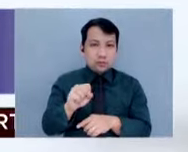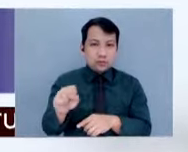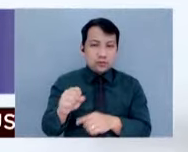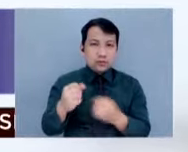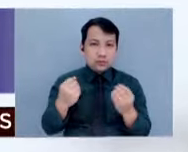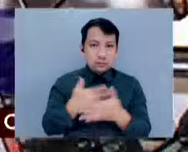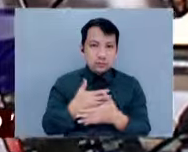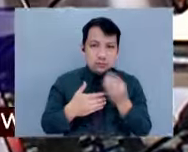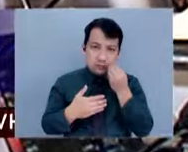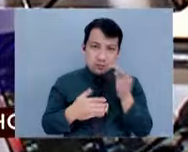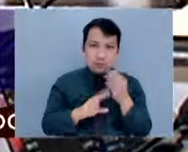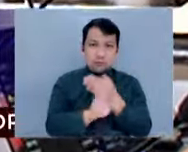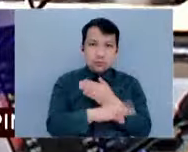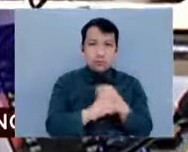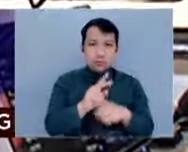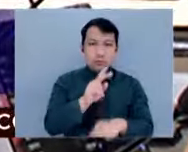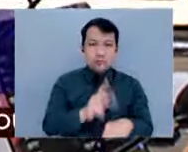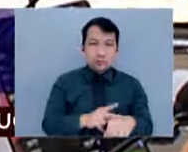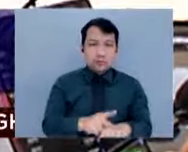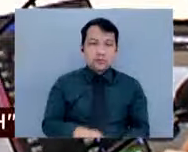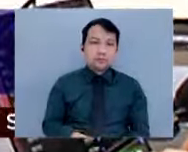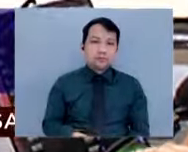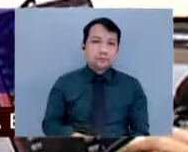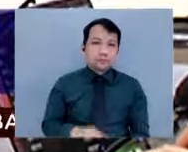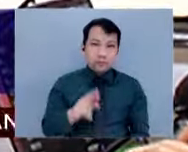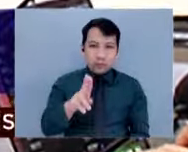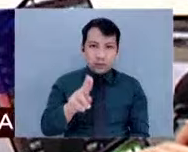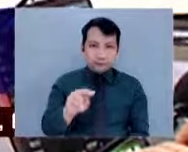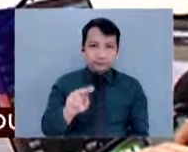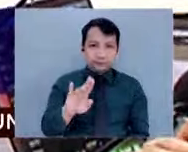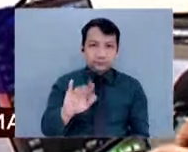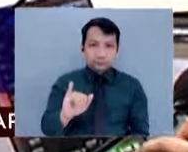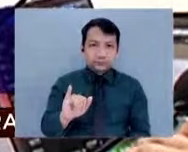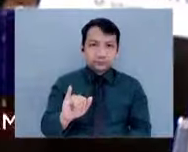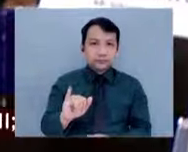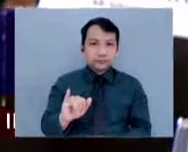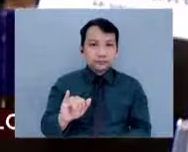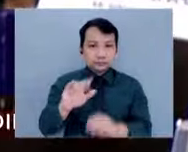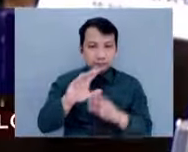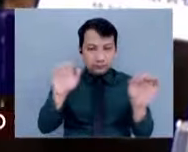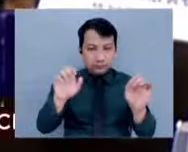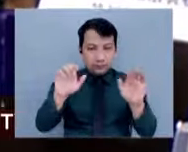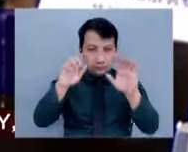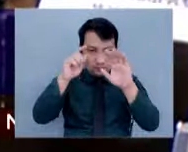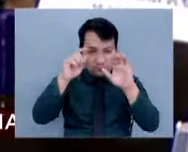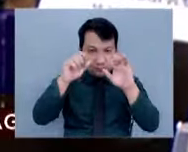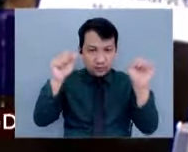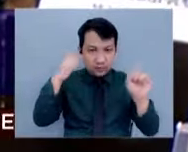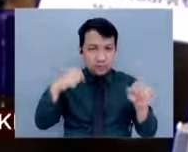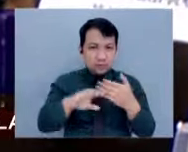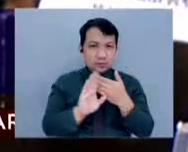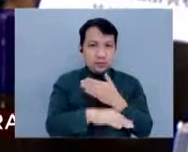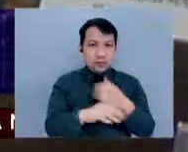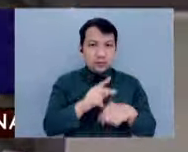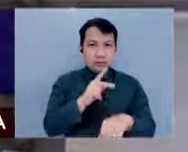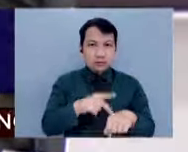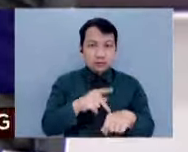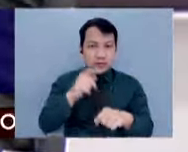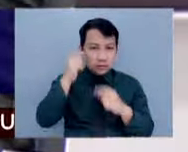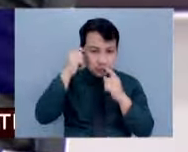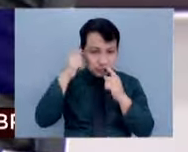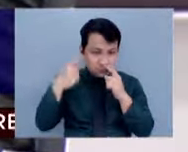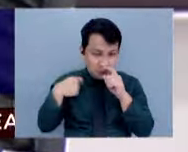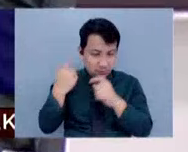ng Pilipinas. Ayon sa NBI, maging ang presidente ng Timor-Leste, gusto nang pauwiin sa Pilipinas si Teves.